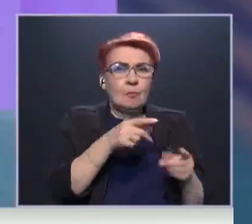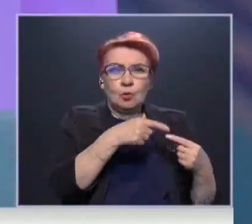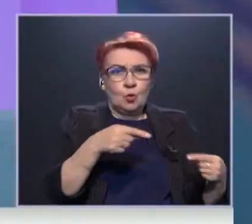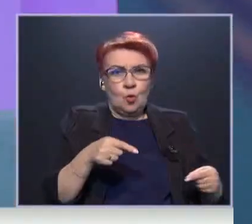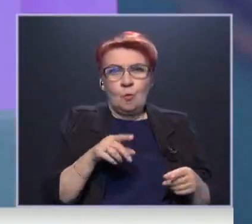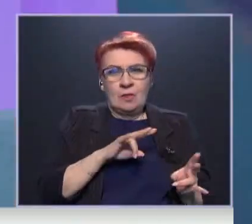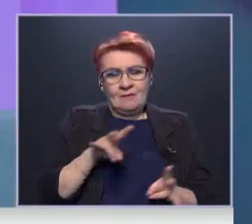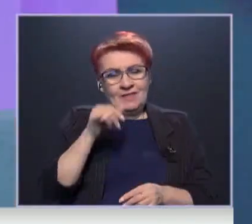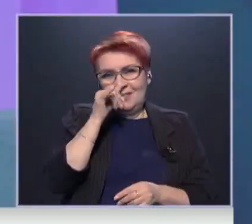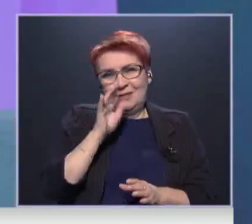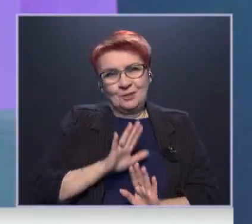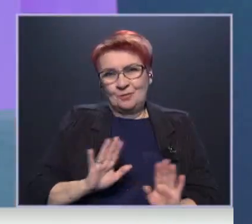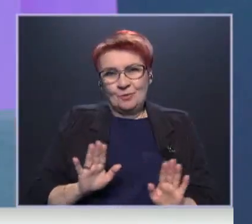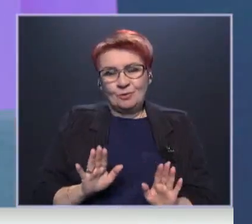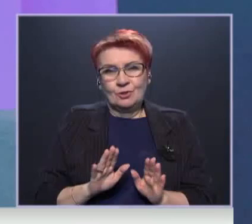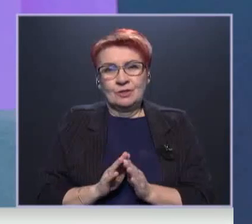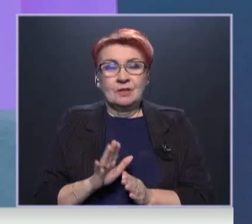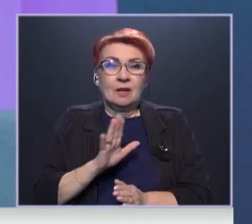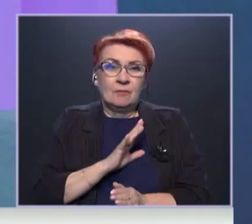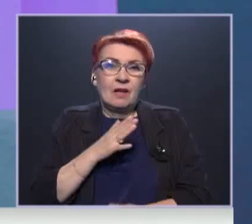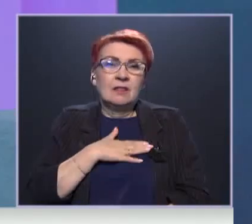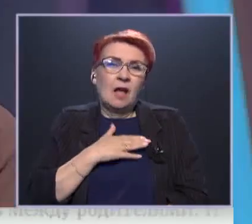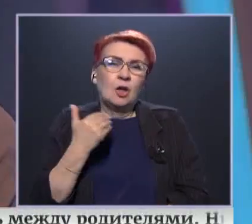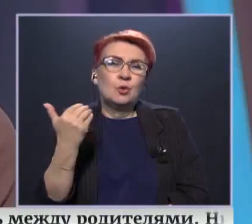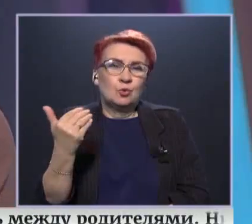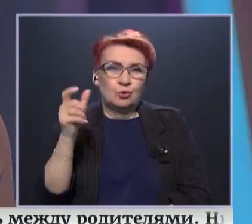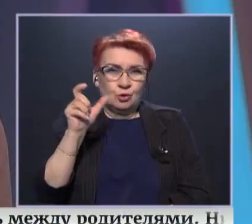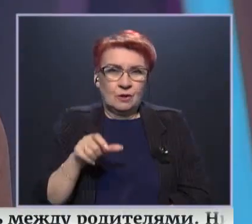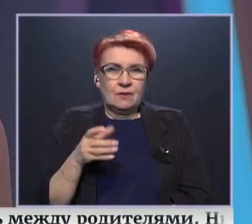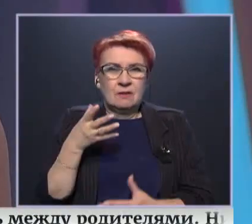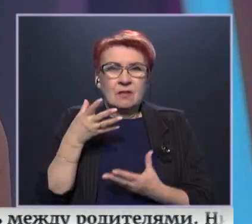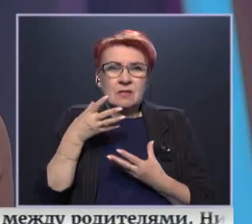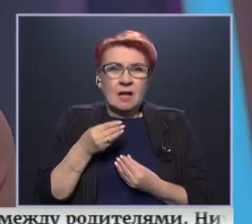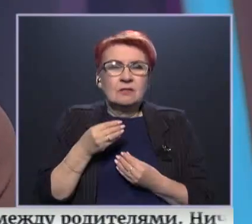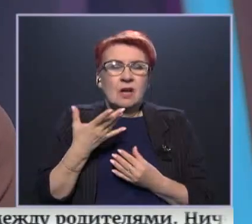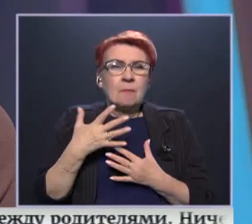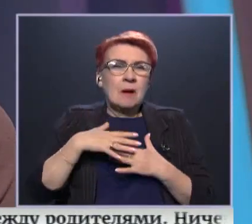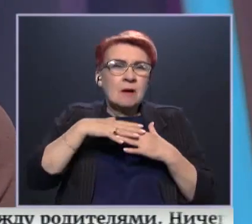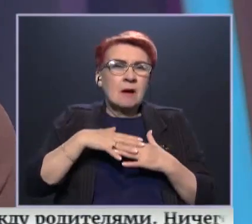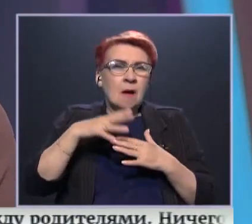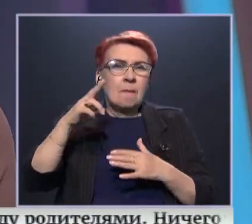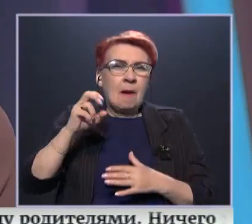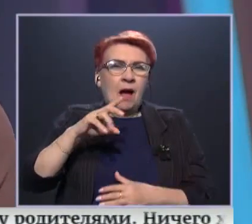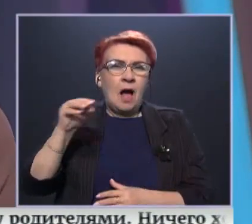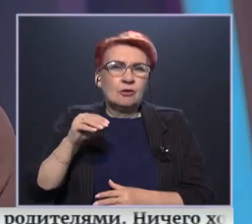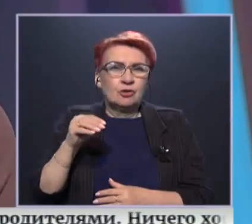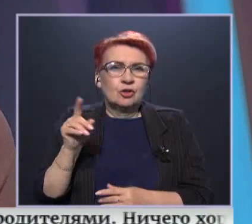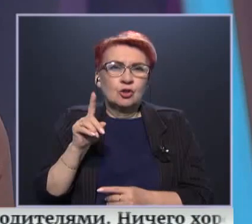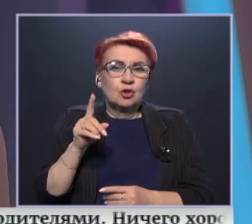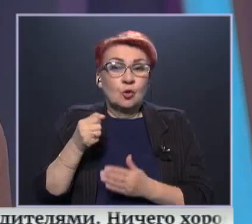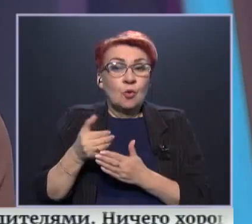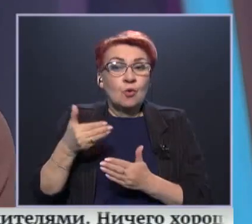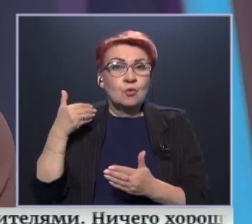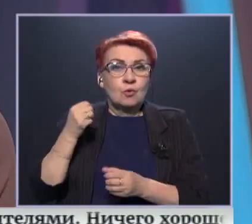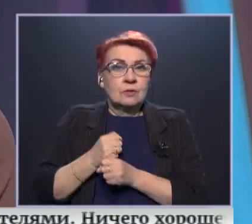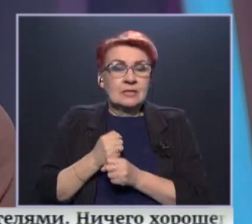навредите. Иногда на человека, на душу человека давит багаж всего того, что он делал до того, как